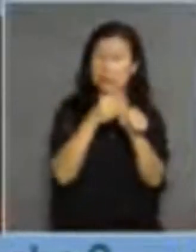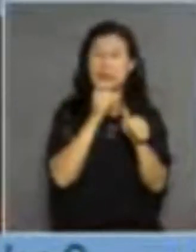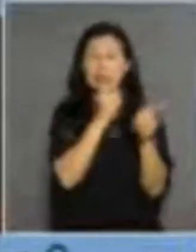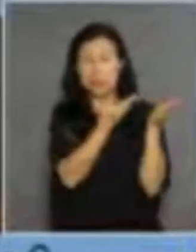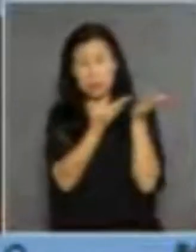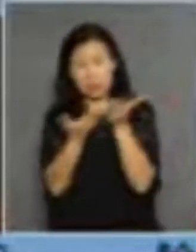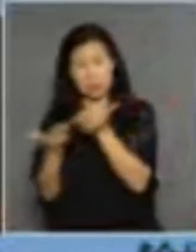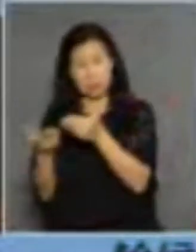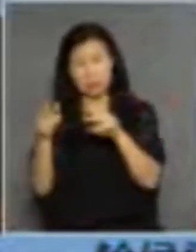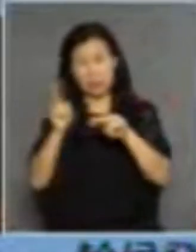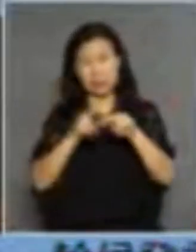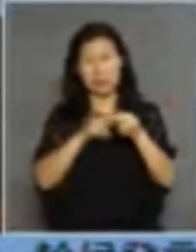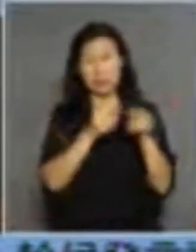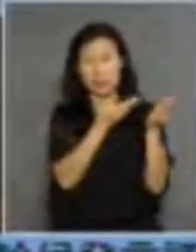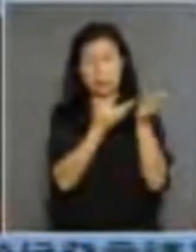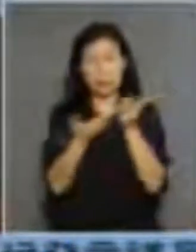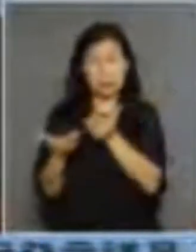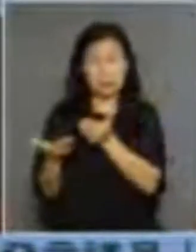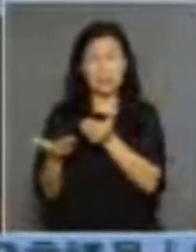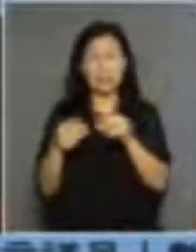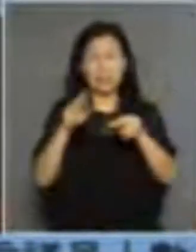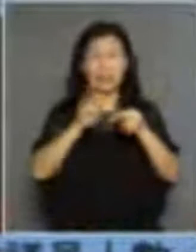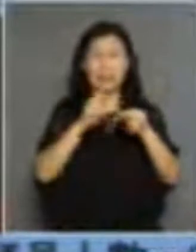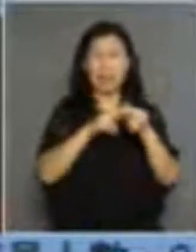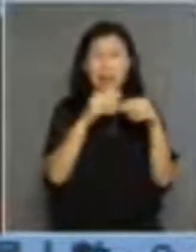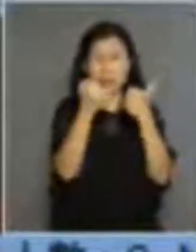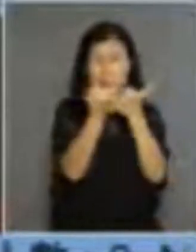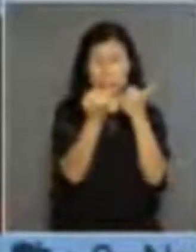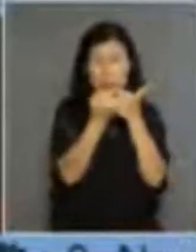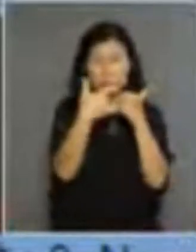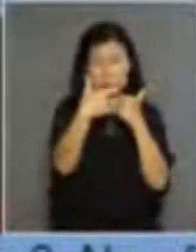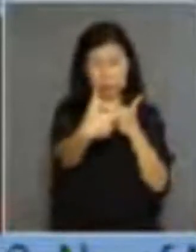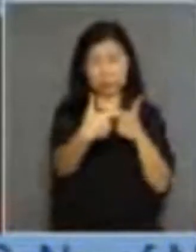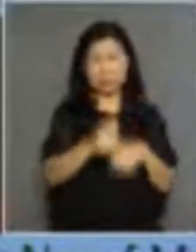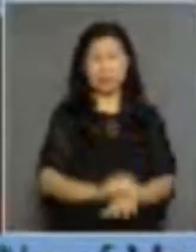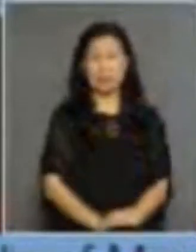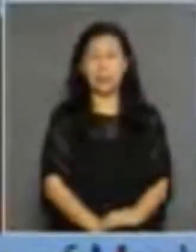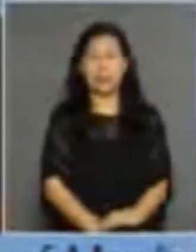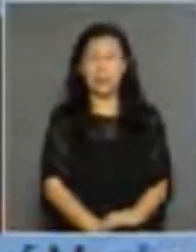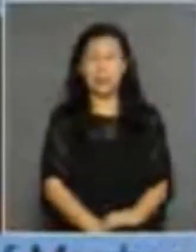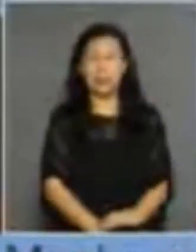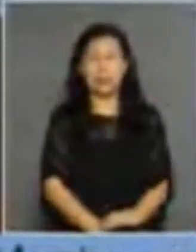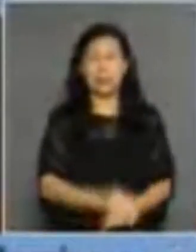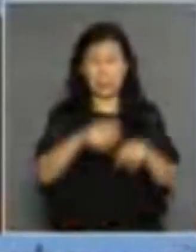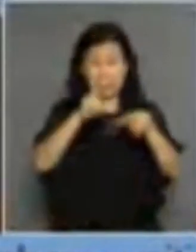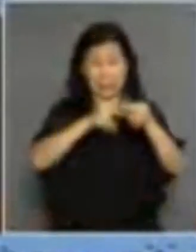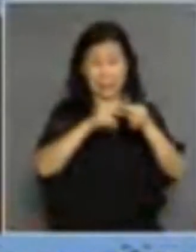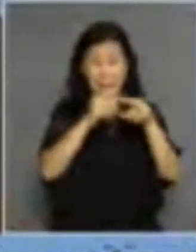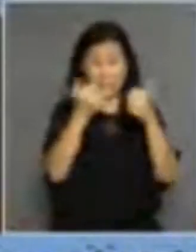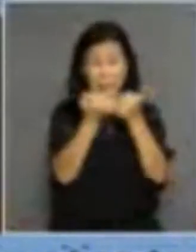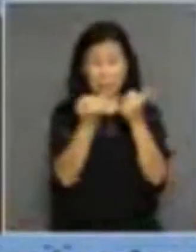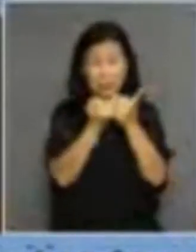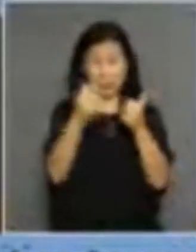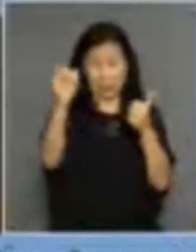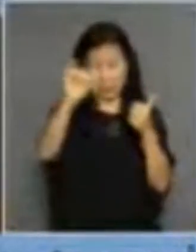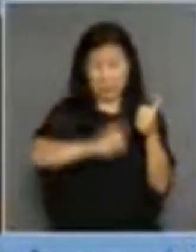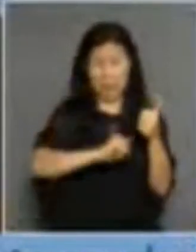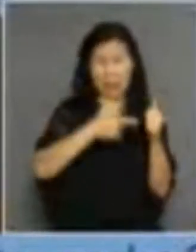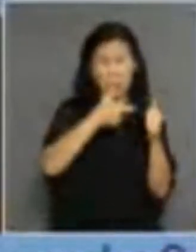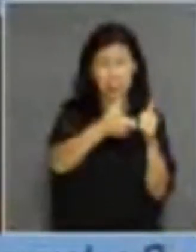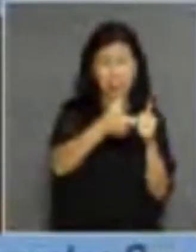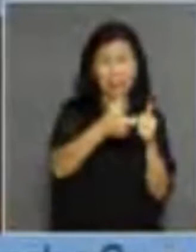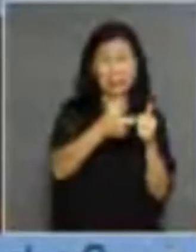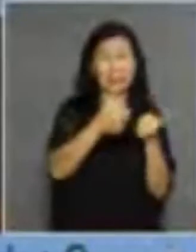大陸學生，係歡迎大陸學生嘅錢。因為佢哋嚟讀嘅時候咧，俾嘅學費啊，各樣嘢多